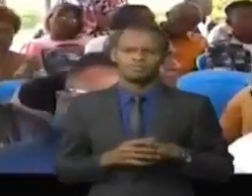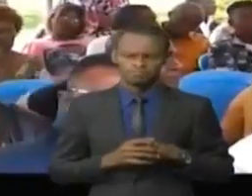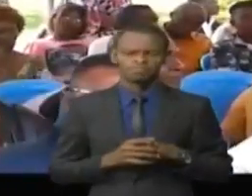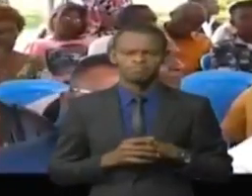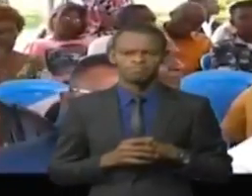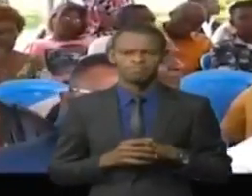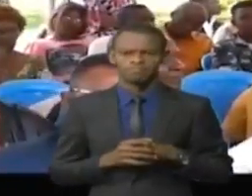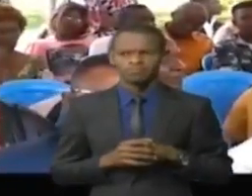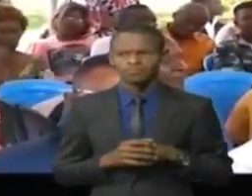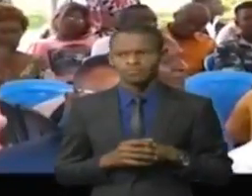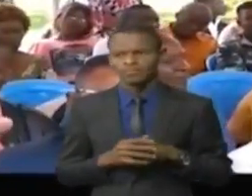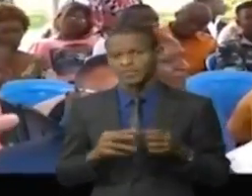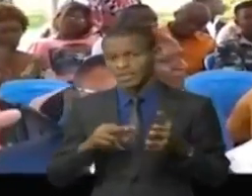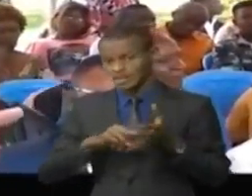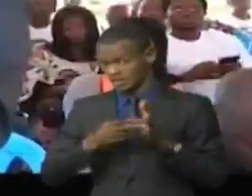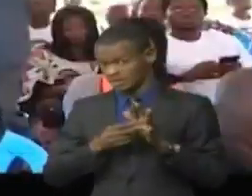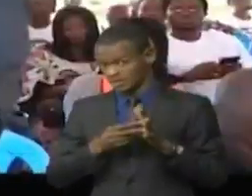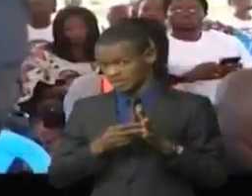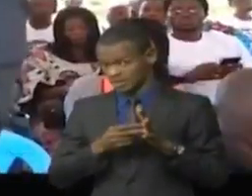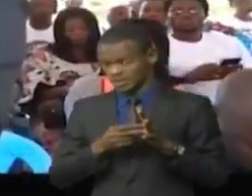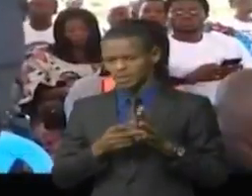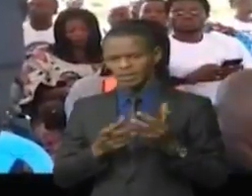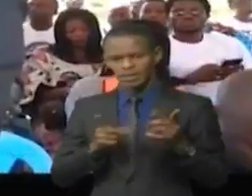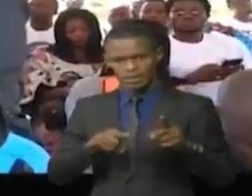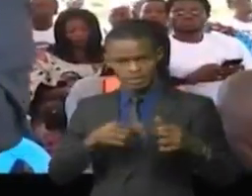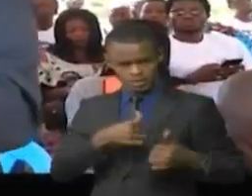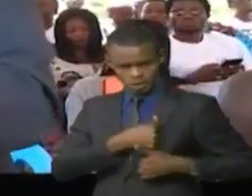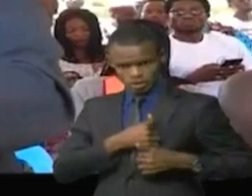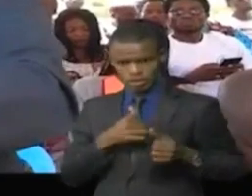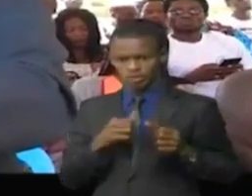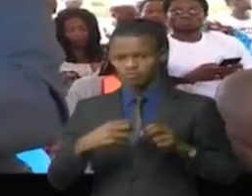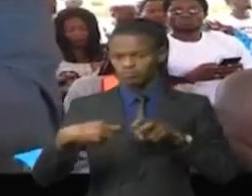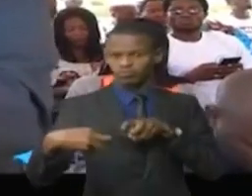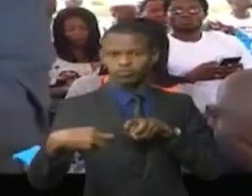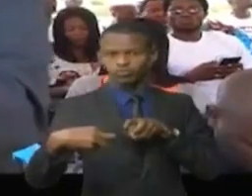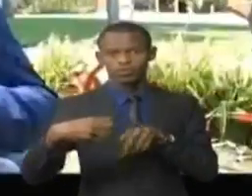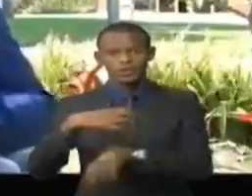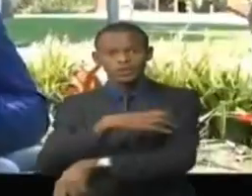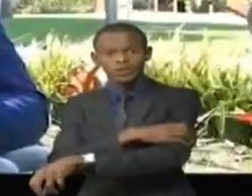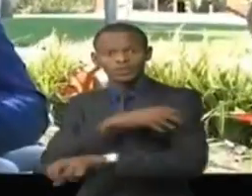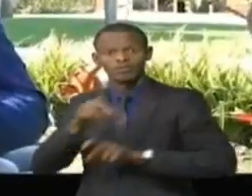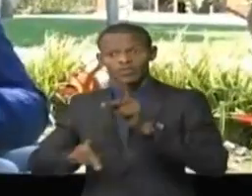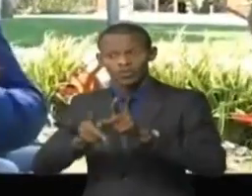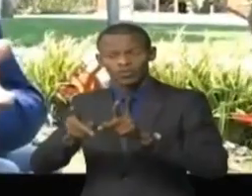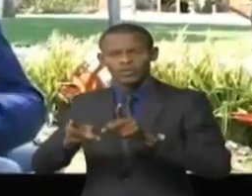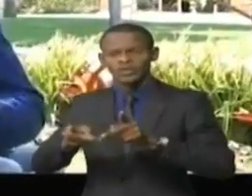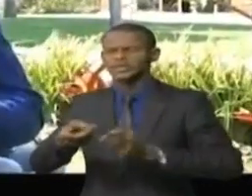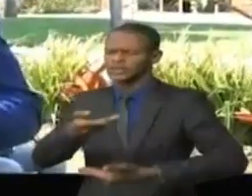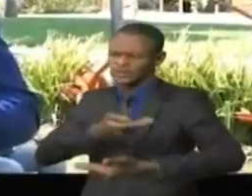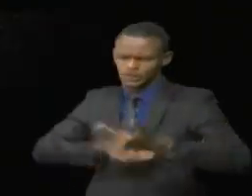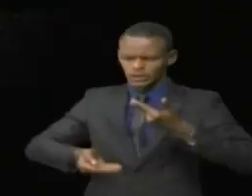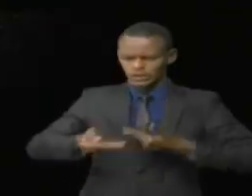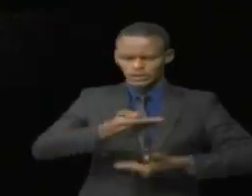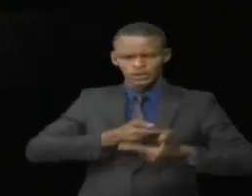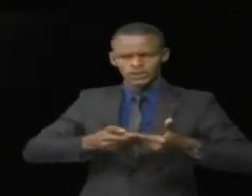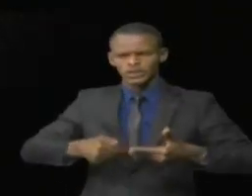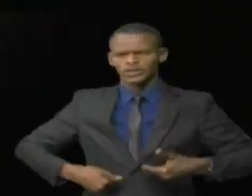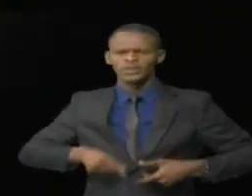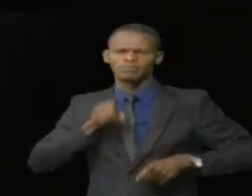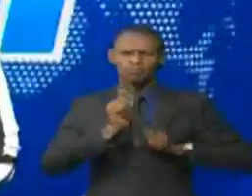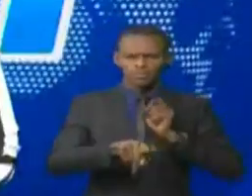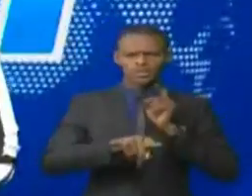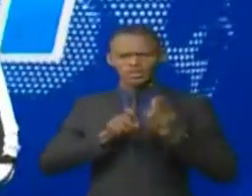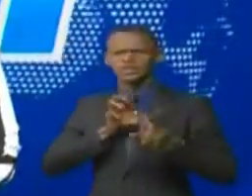plusieurs questions et suggestions ont été portées devant le chef de l'exécutif par les représentants de jeunes.